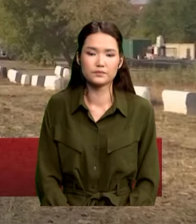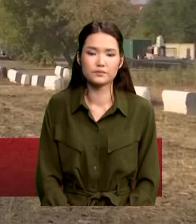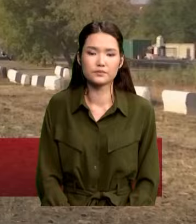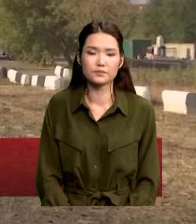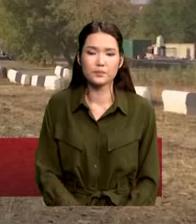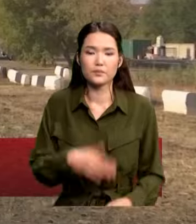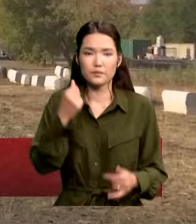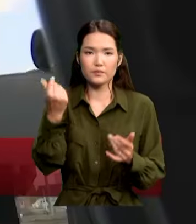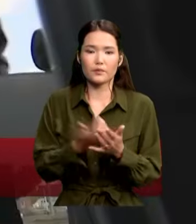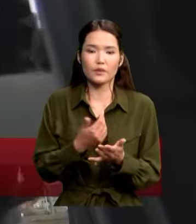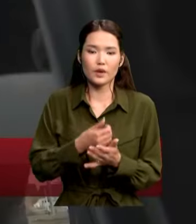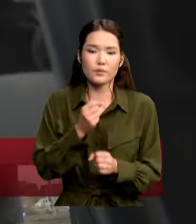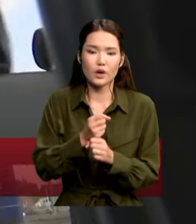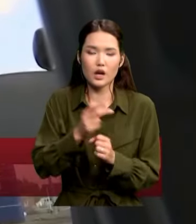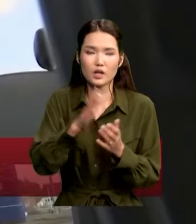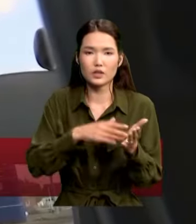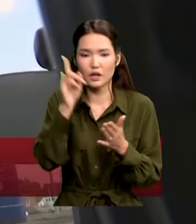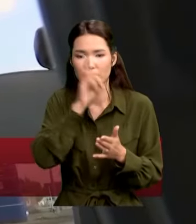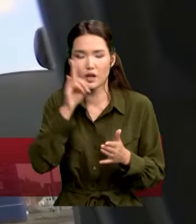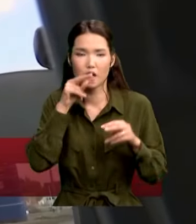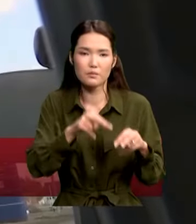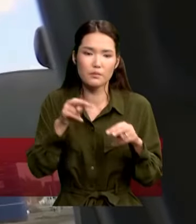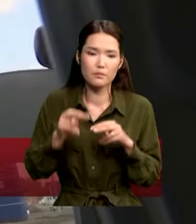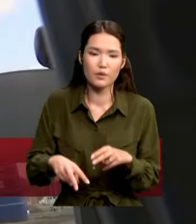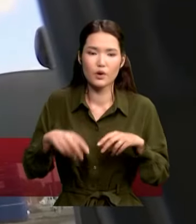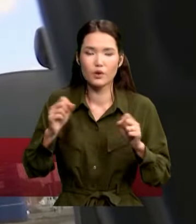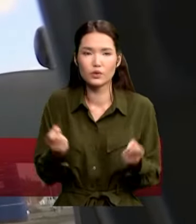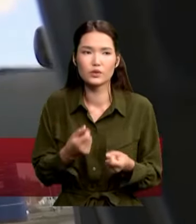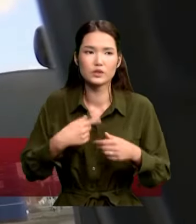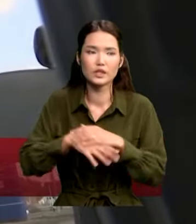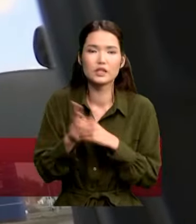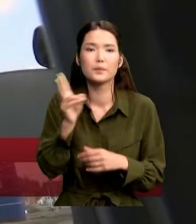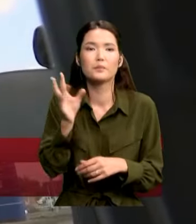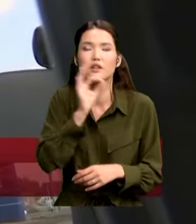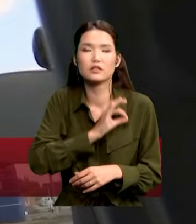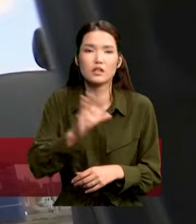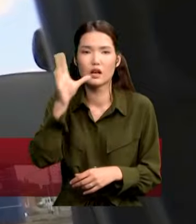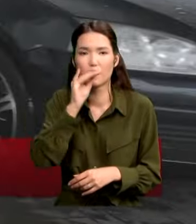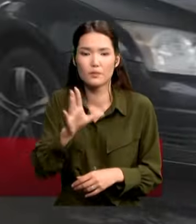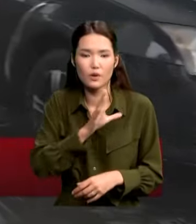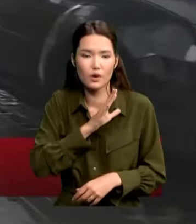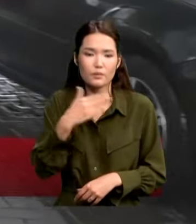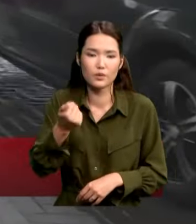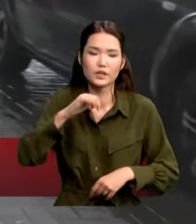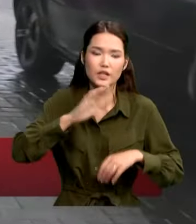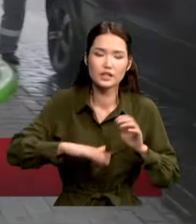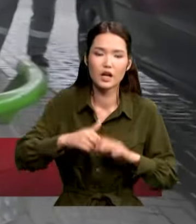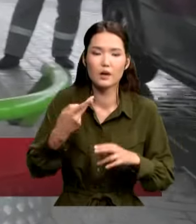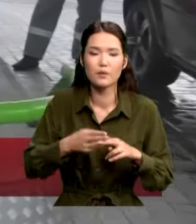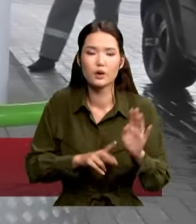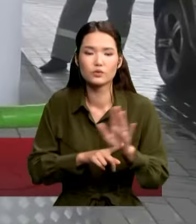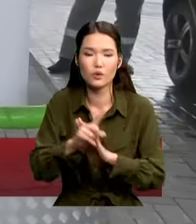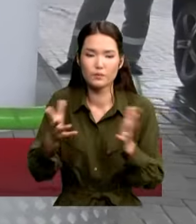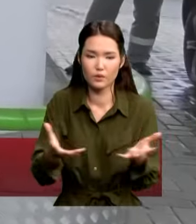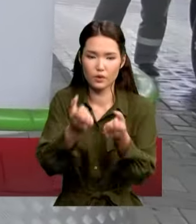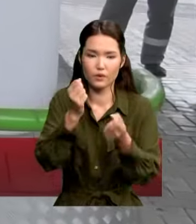Бензин бағасын жалпы жанармай бағасын бақыламай еркін айналымға жіберу кімге тиімді? Жауабы айқын. Десе де бірқатар сарапшылар бұл бастаманы қолдап